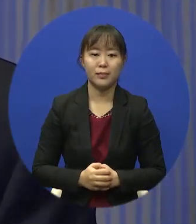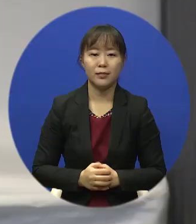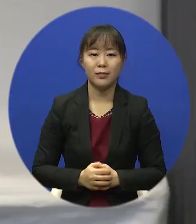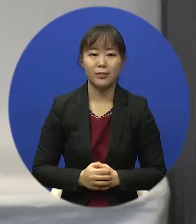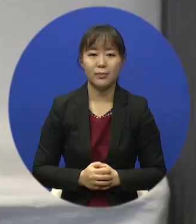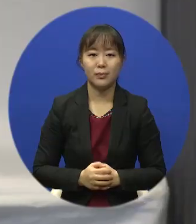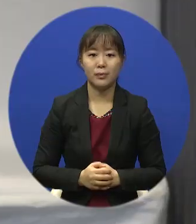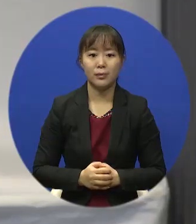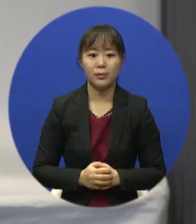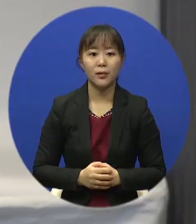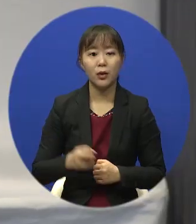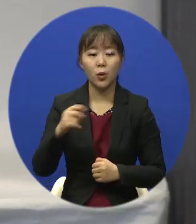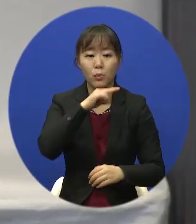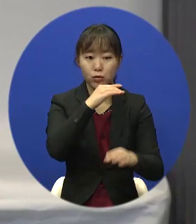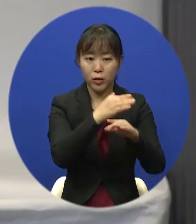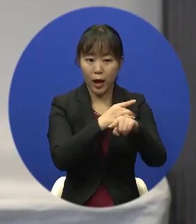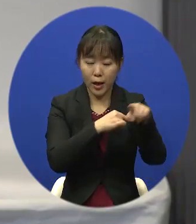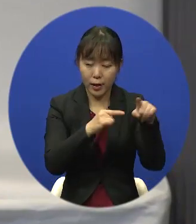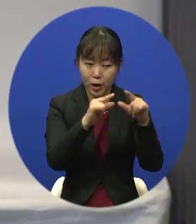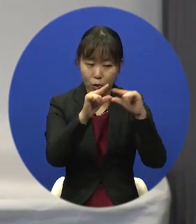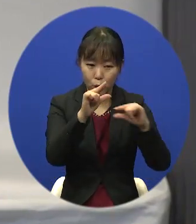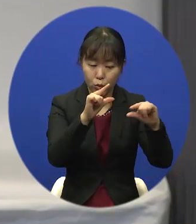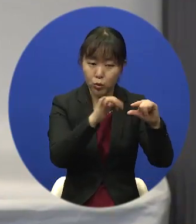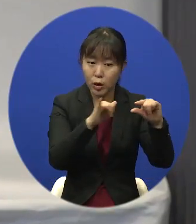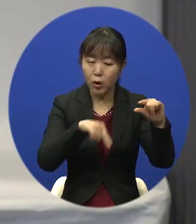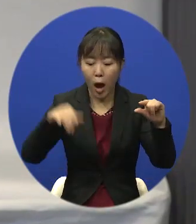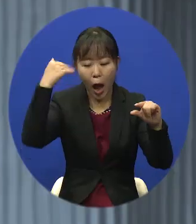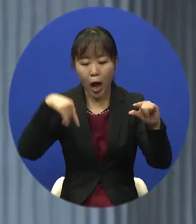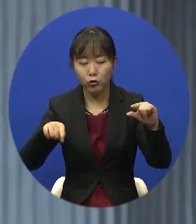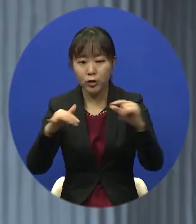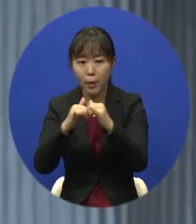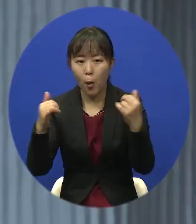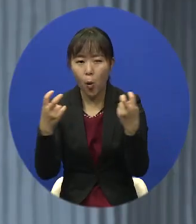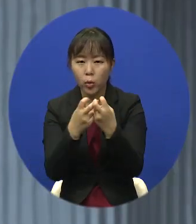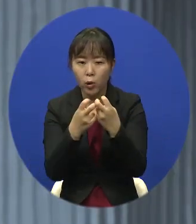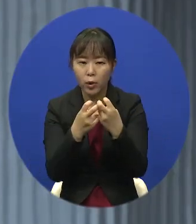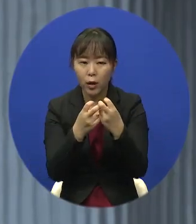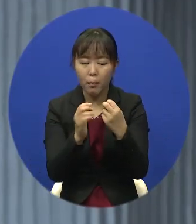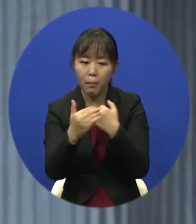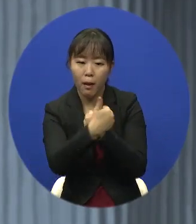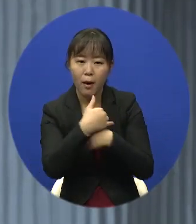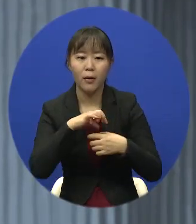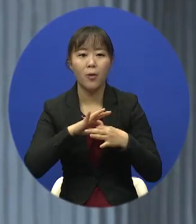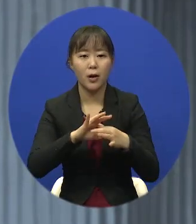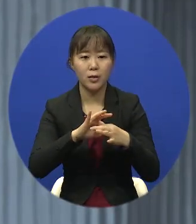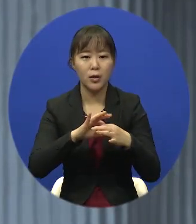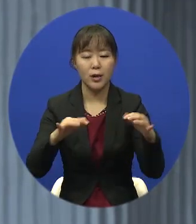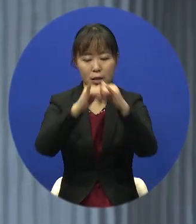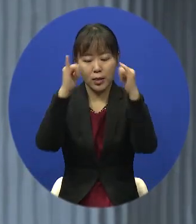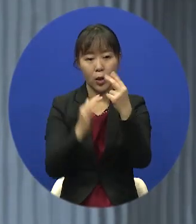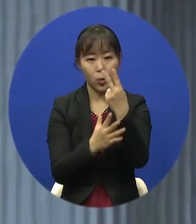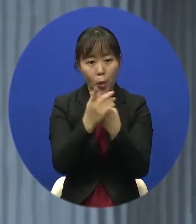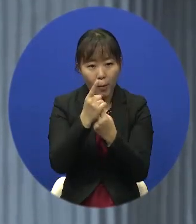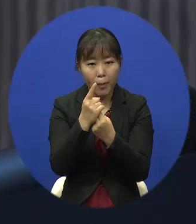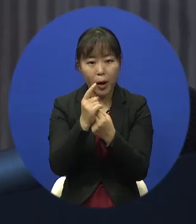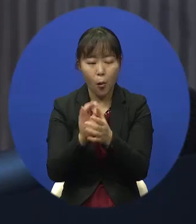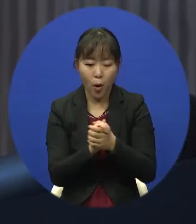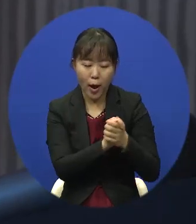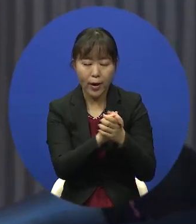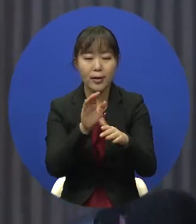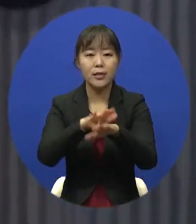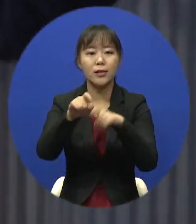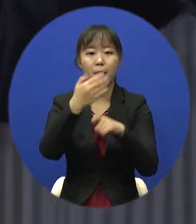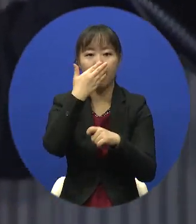있습니다. 아울러 북측의 소수자를 남측이 어떻게 껴안는가는 통일 뒤 남북의 사회적 통합과 화해를 실현할 수